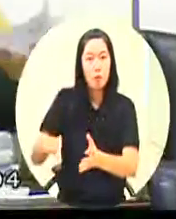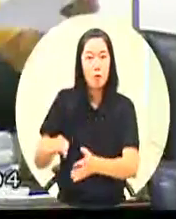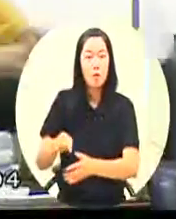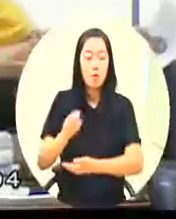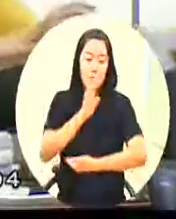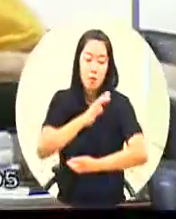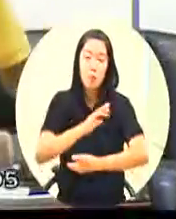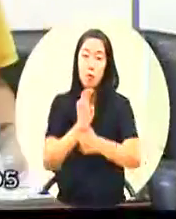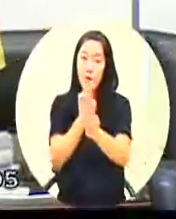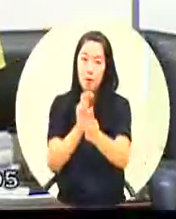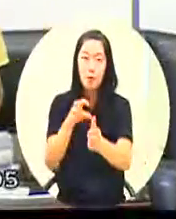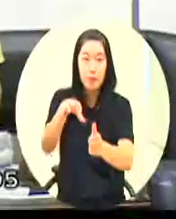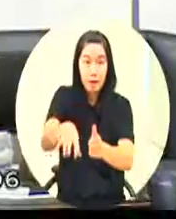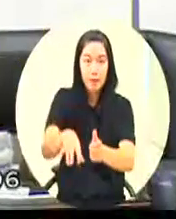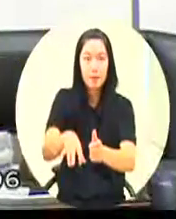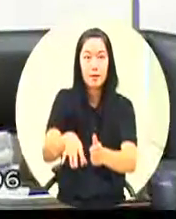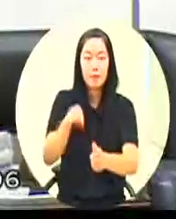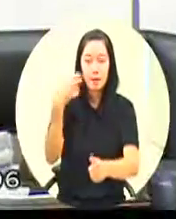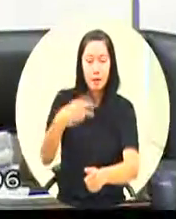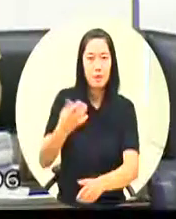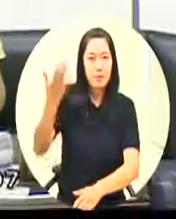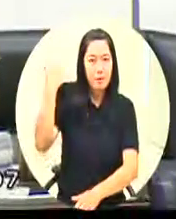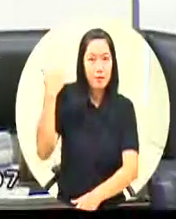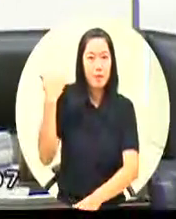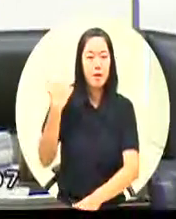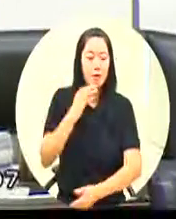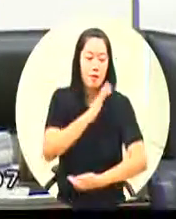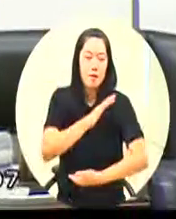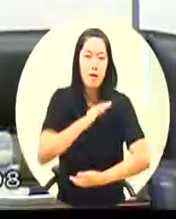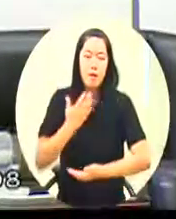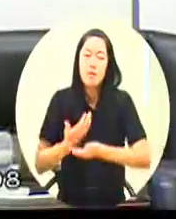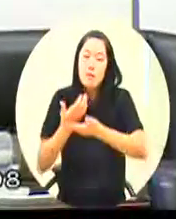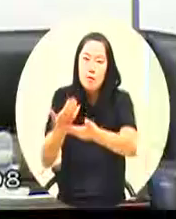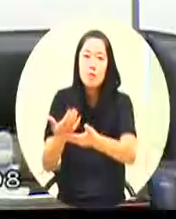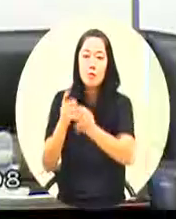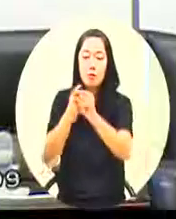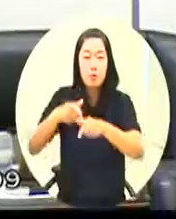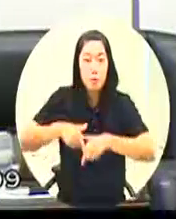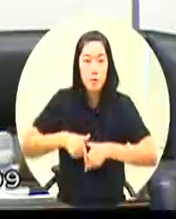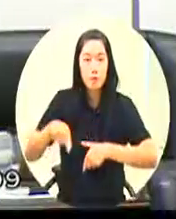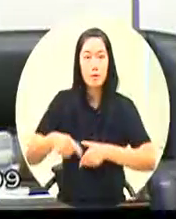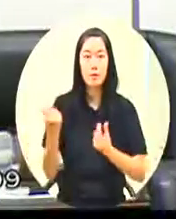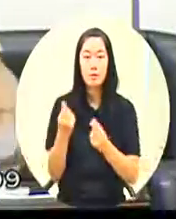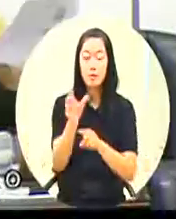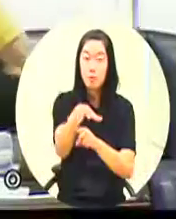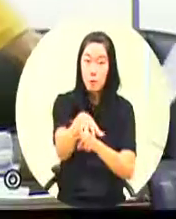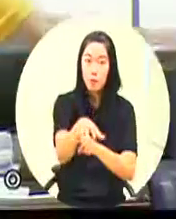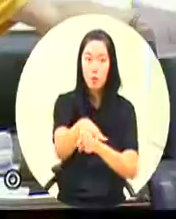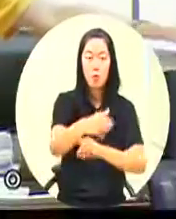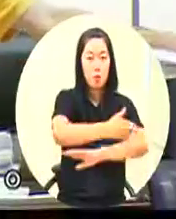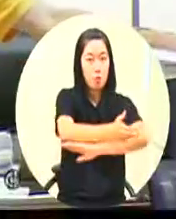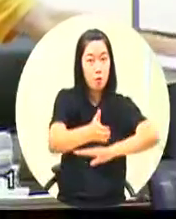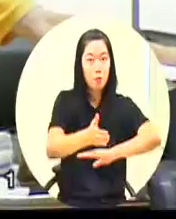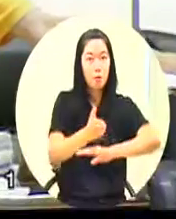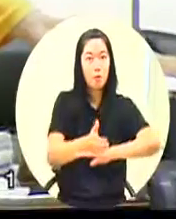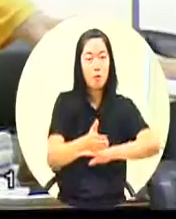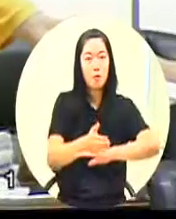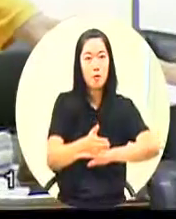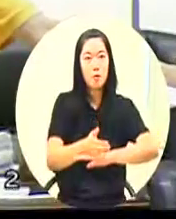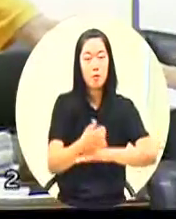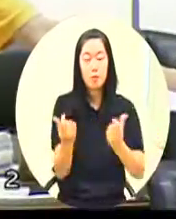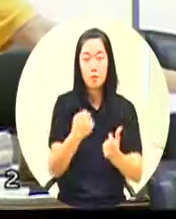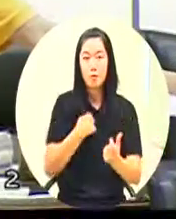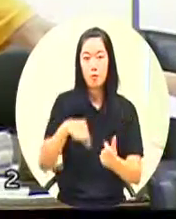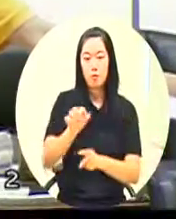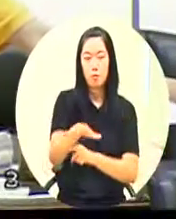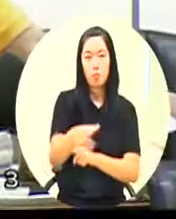甚至就找的托育中心，尤其是农业县那个农业官，喜欢 农民